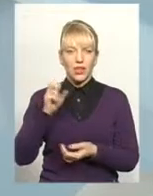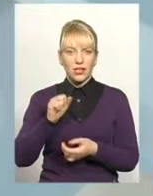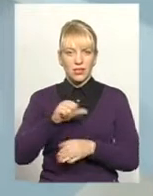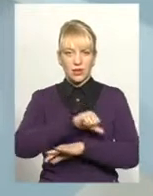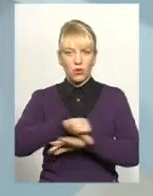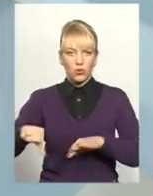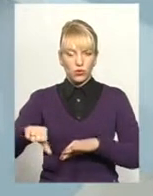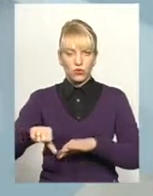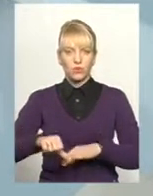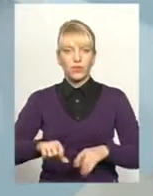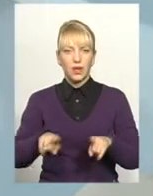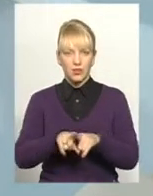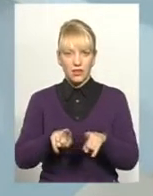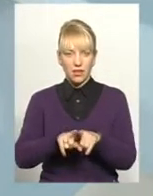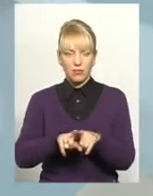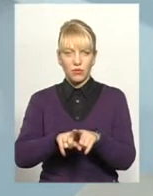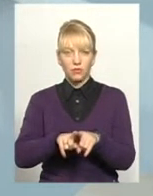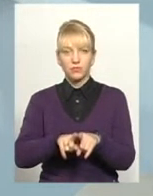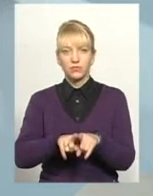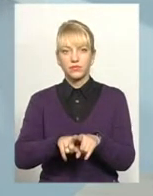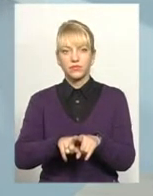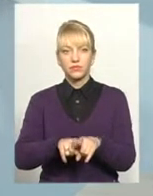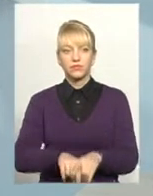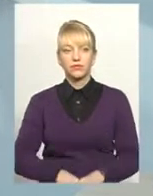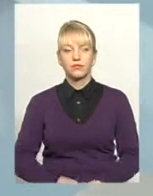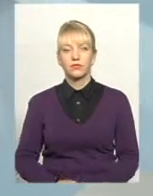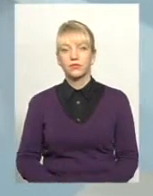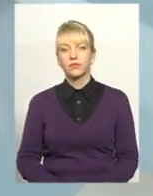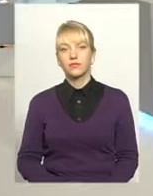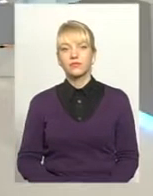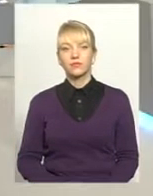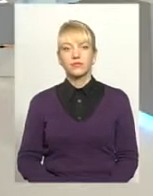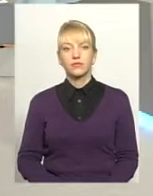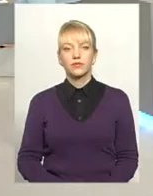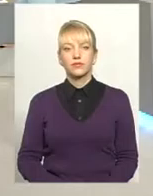кордоном. От. Так само, значить,